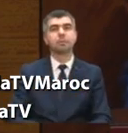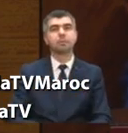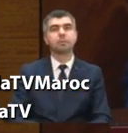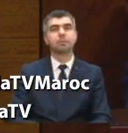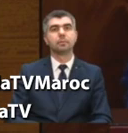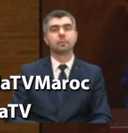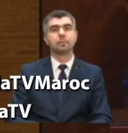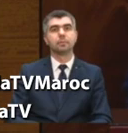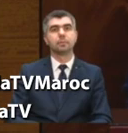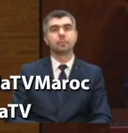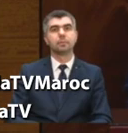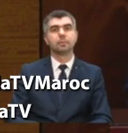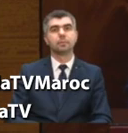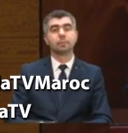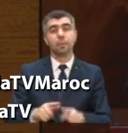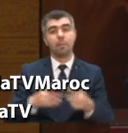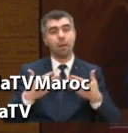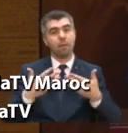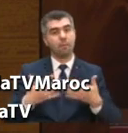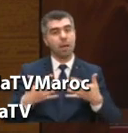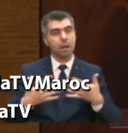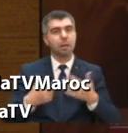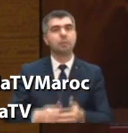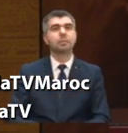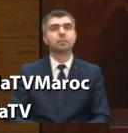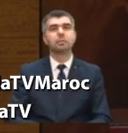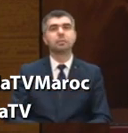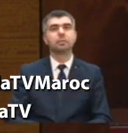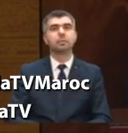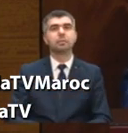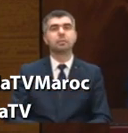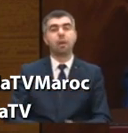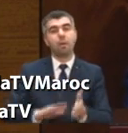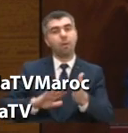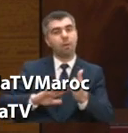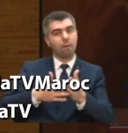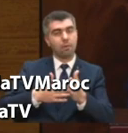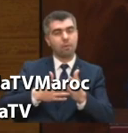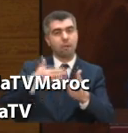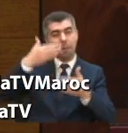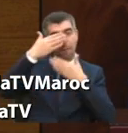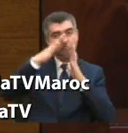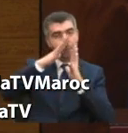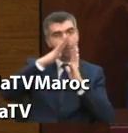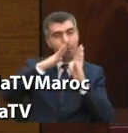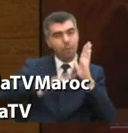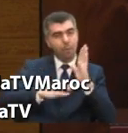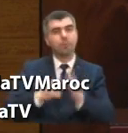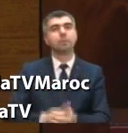عن الفخر والاعتزاز الذي عبر أو الإجماع الوطني الذي عبر عنه المغاربة